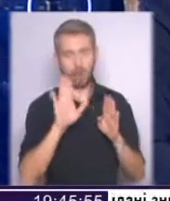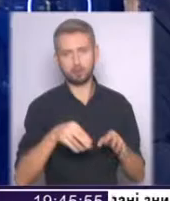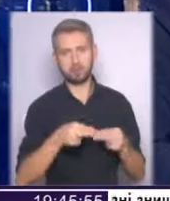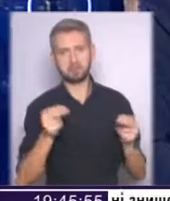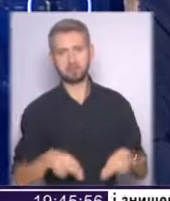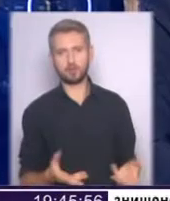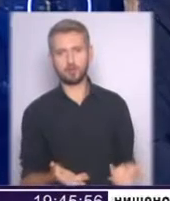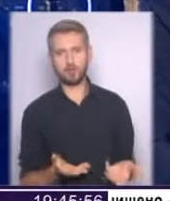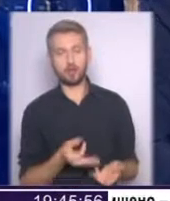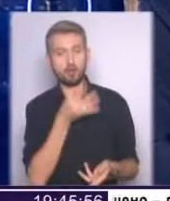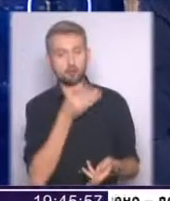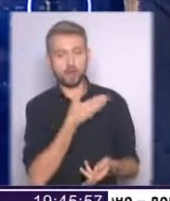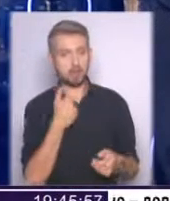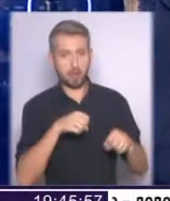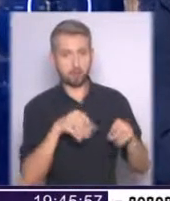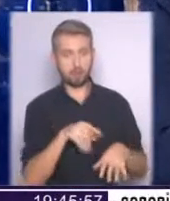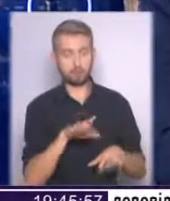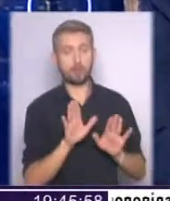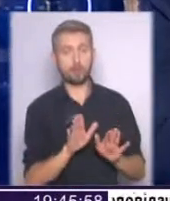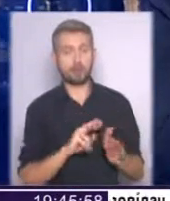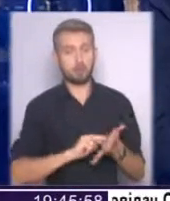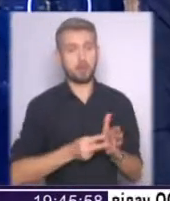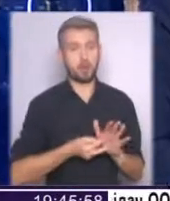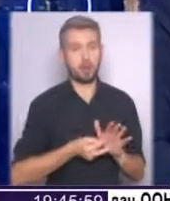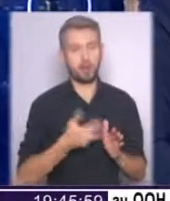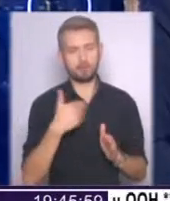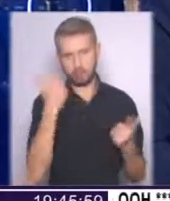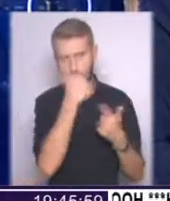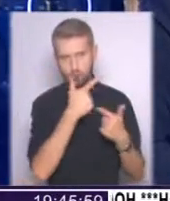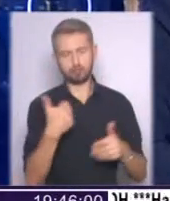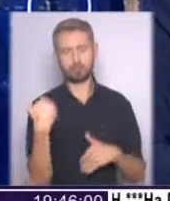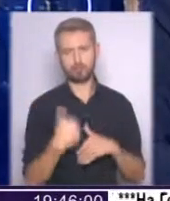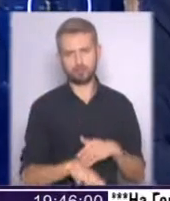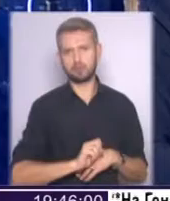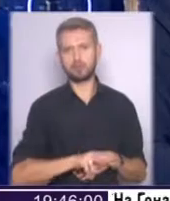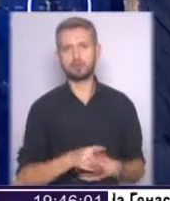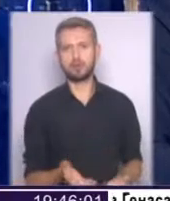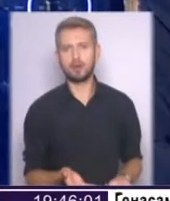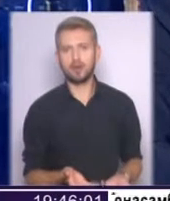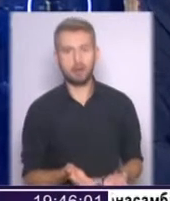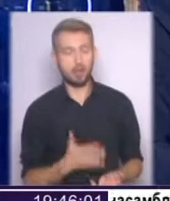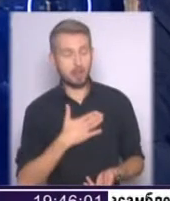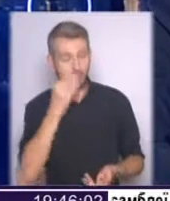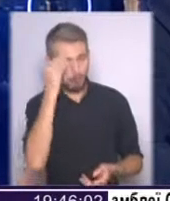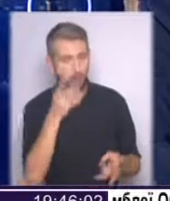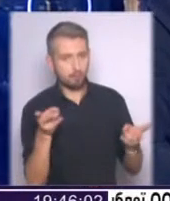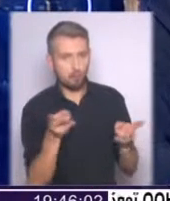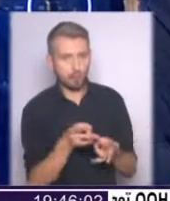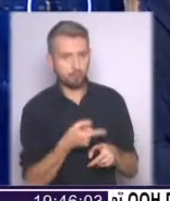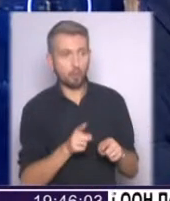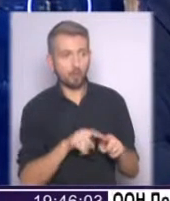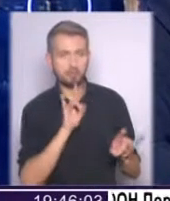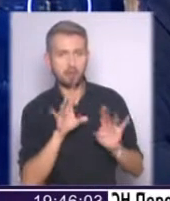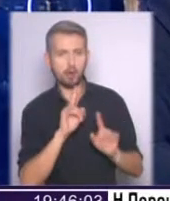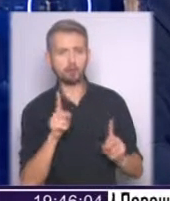Розумієте? Тобто ще немає рішення, воно тільки десь має бути, але вже оголошено, от воно вже. Тому все-таки, як на мій погляд, потрібно з цим піаром,